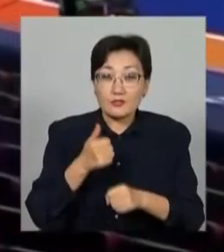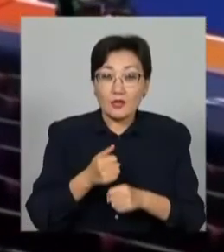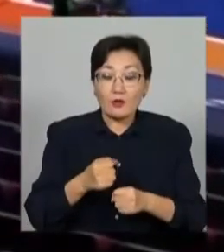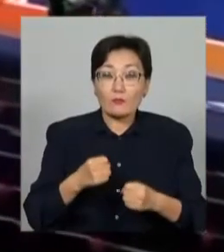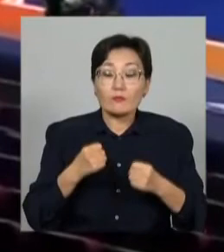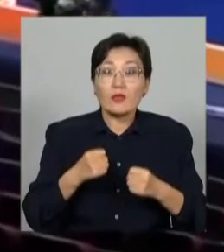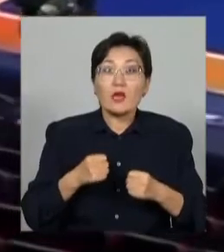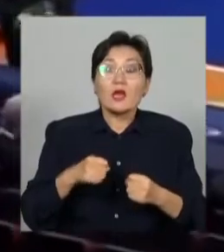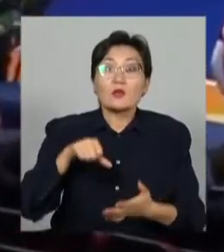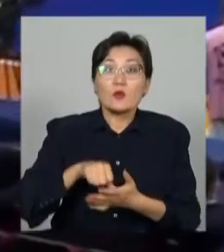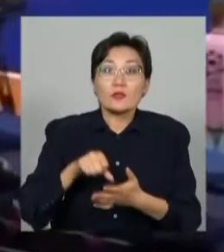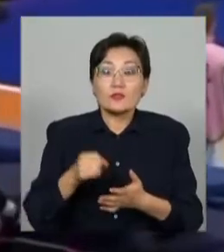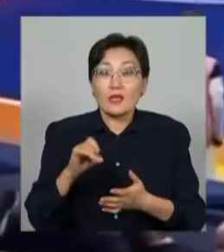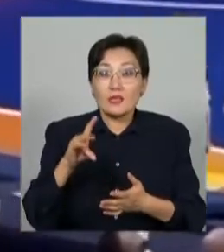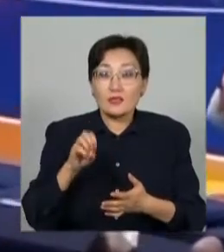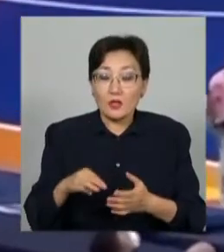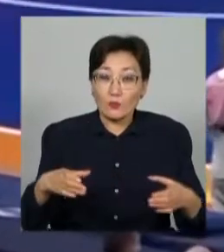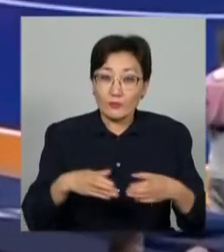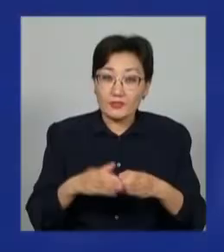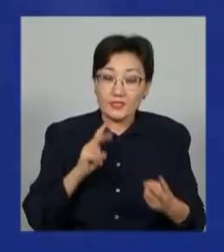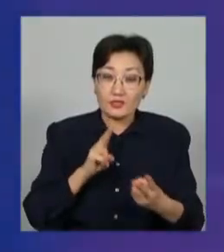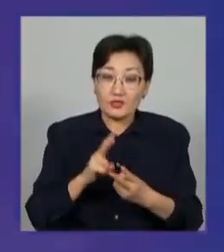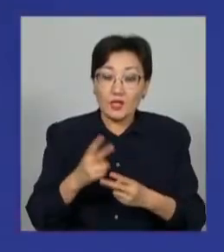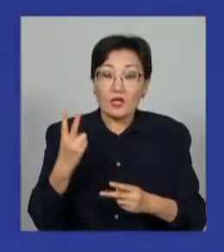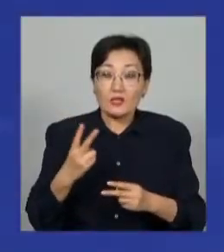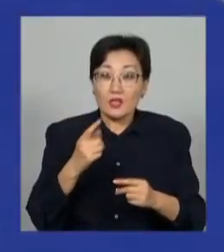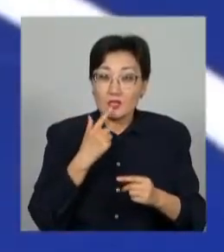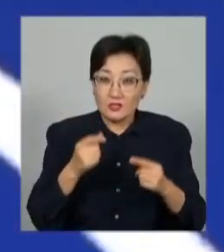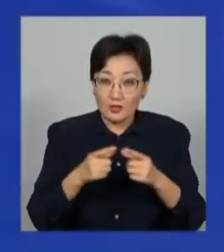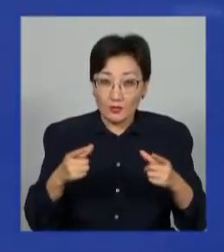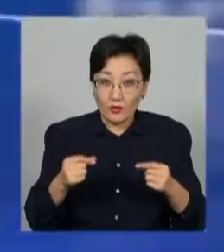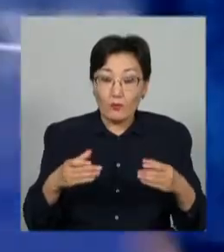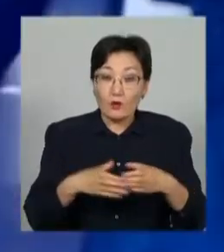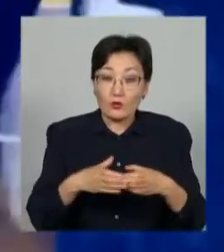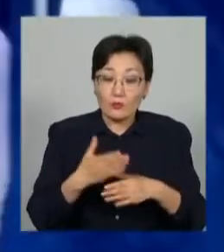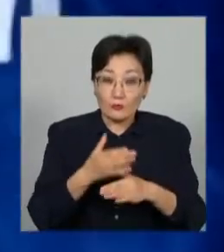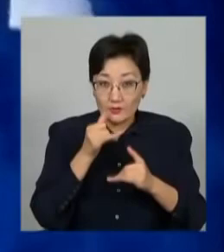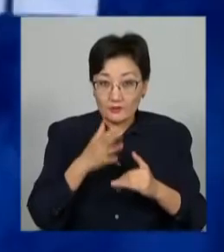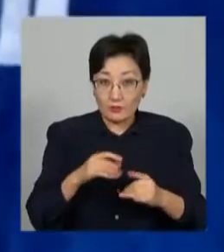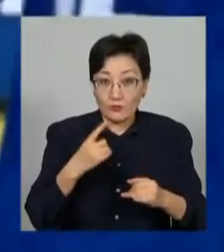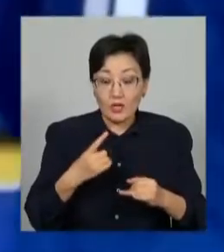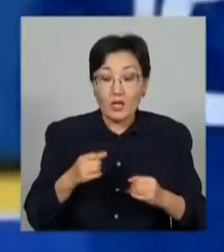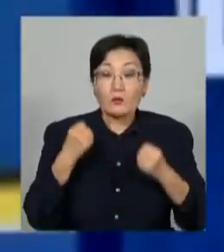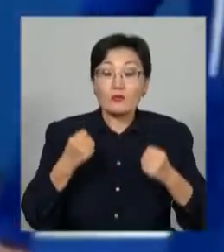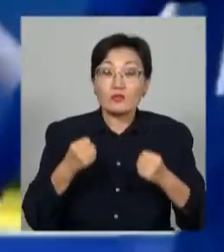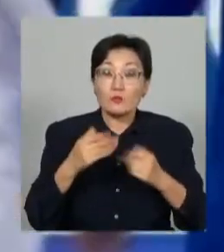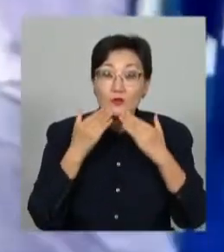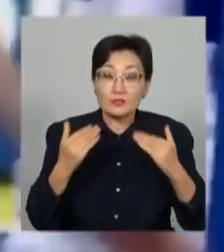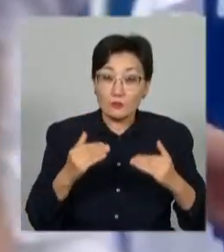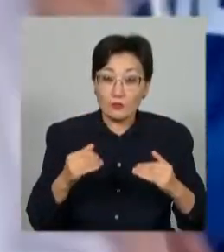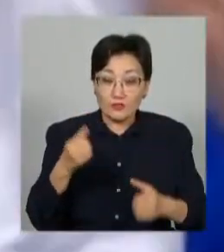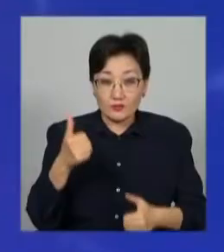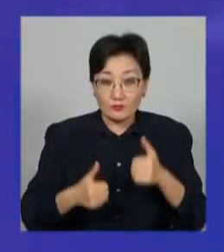ойыншылары Тайнен мен Эдсон топтық кездесулерде алған екі сары қағазы үшін құрамаға көмектесе алмайды. Айта кетейік, спортшыларымыз соңғы